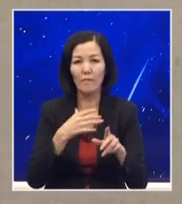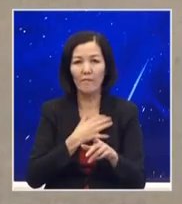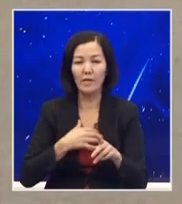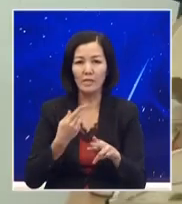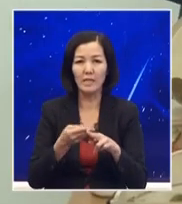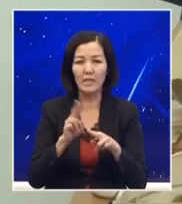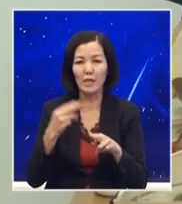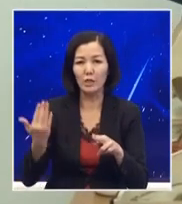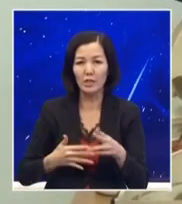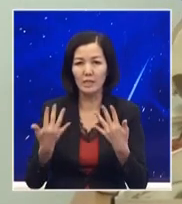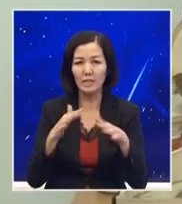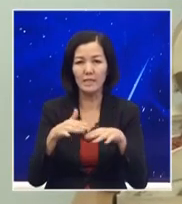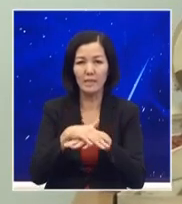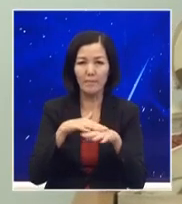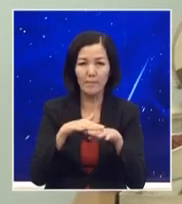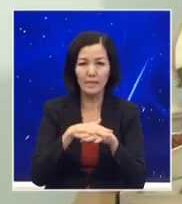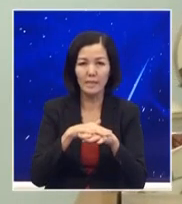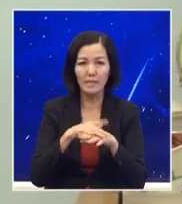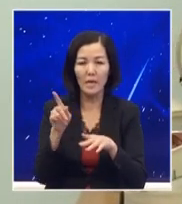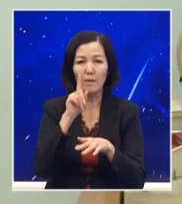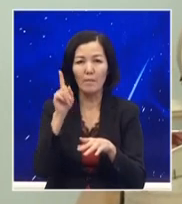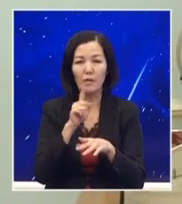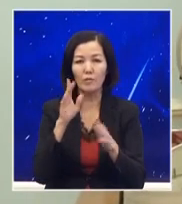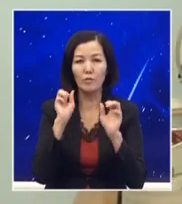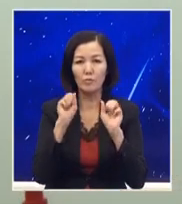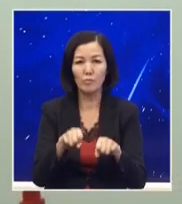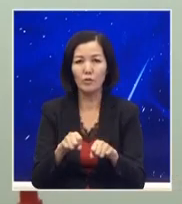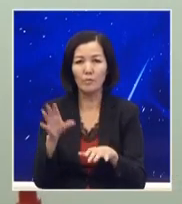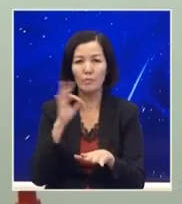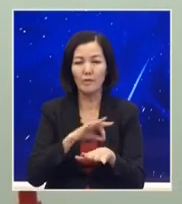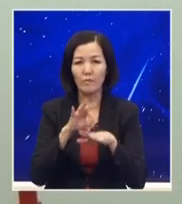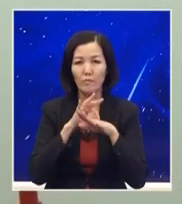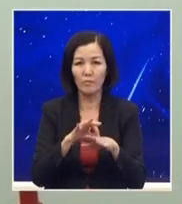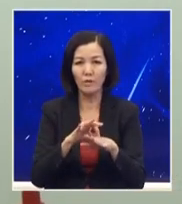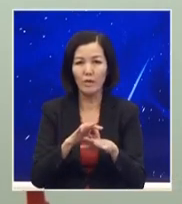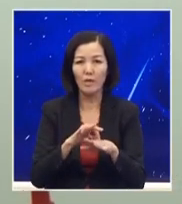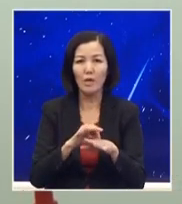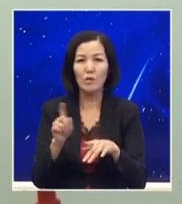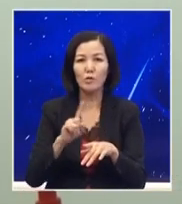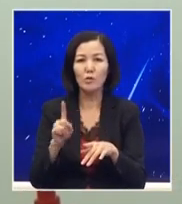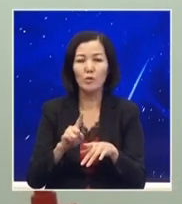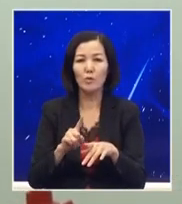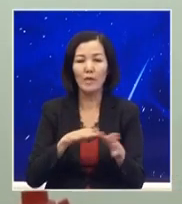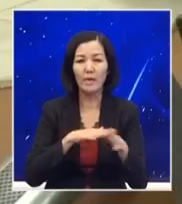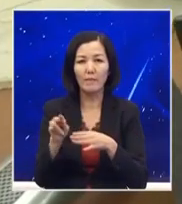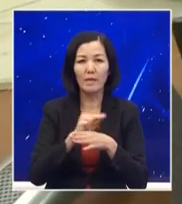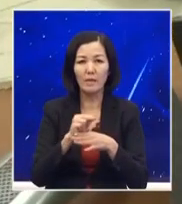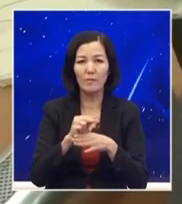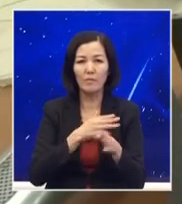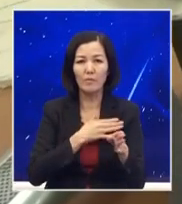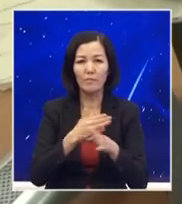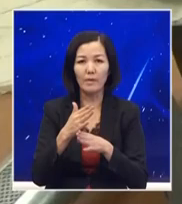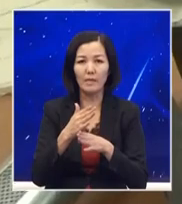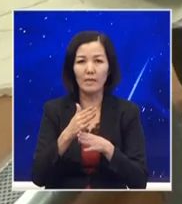для жизни в сельской местности, а молодежь теперь может с пользой проводить досуг. Стоит отметить, что на капитальный ремонт